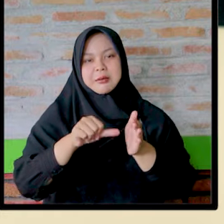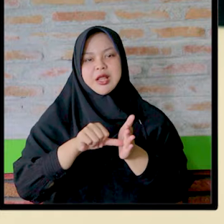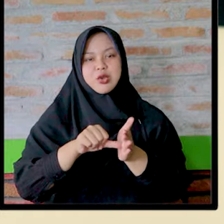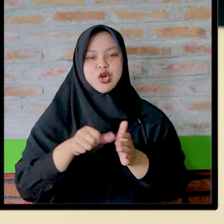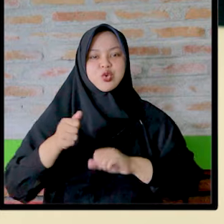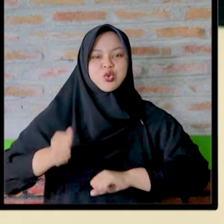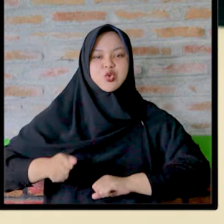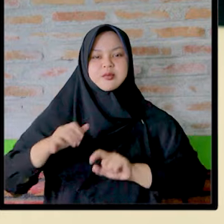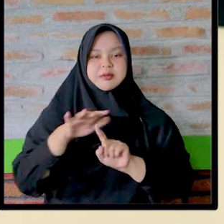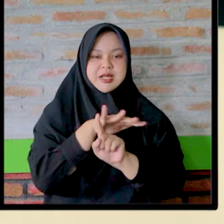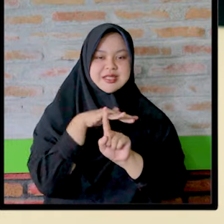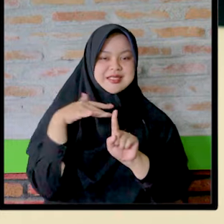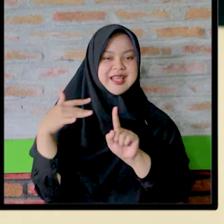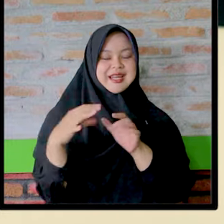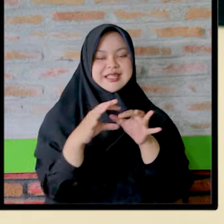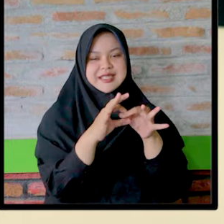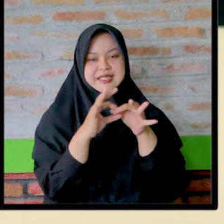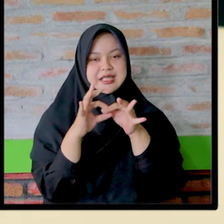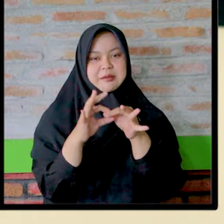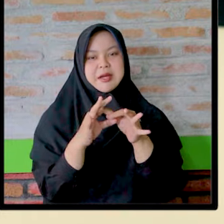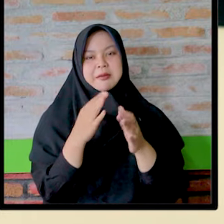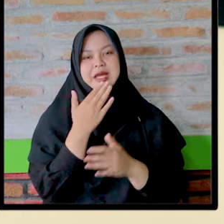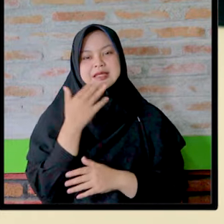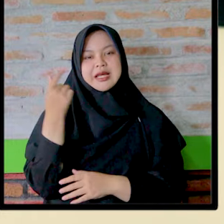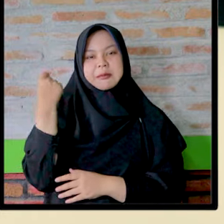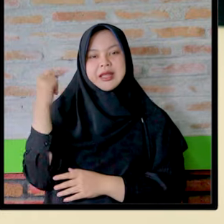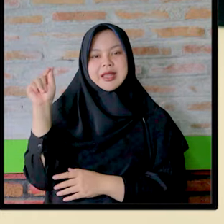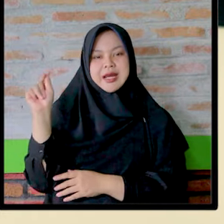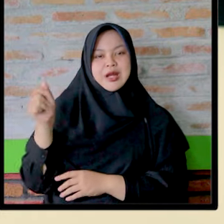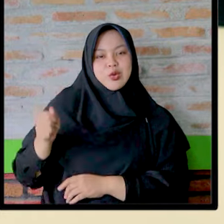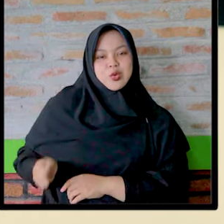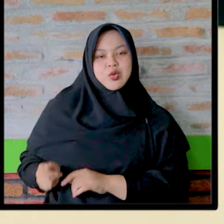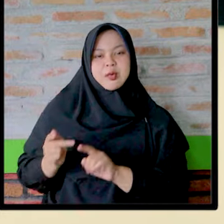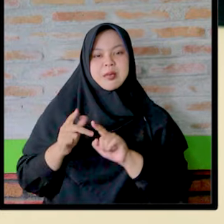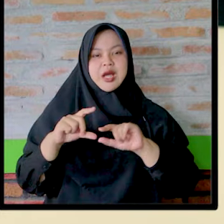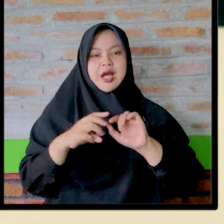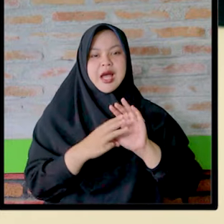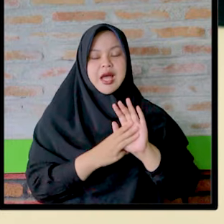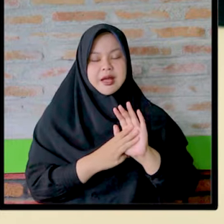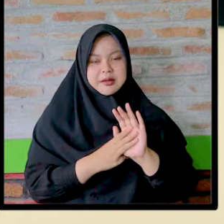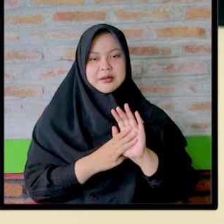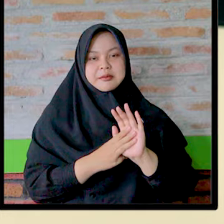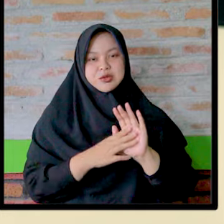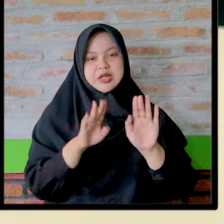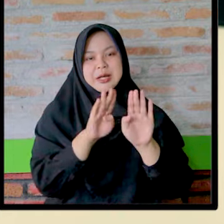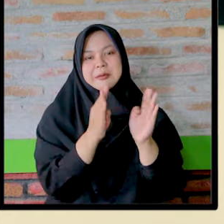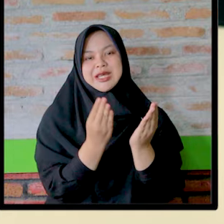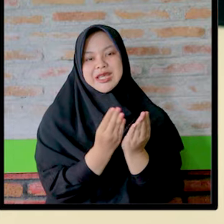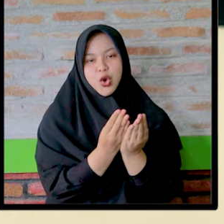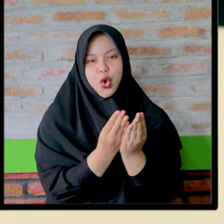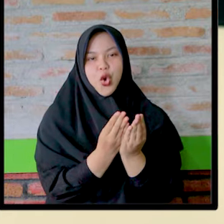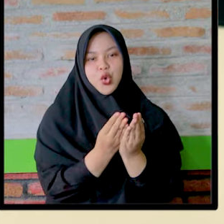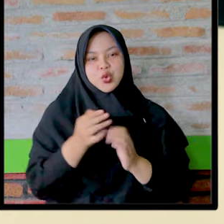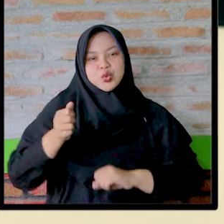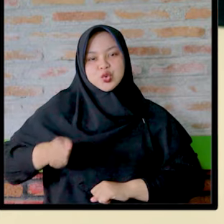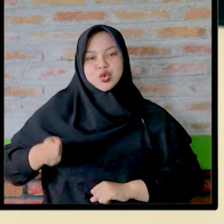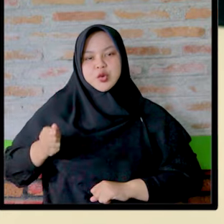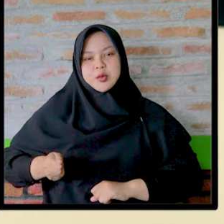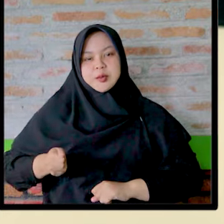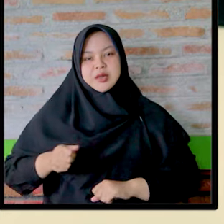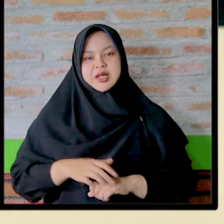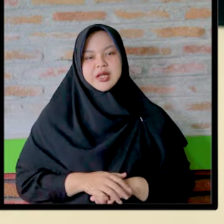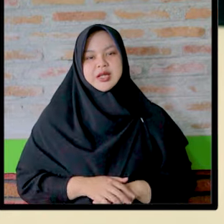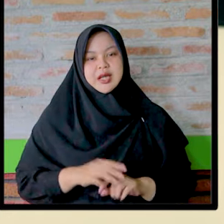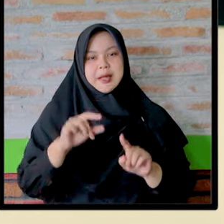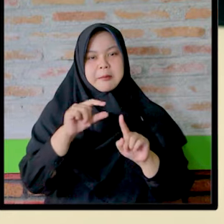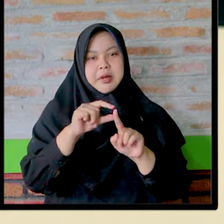sama biasanya dengan Kementerian Hukum dan HAM kemudian dengan biro hukum dengan PPT ee di